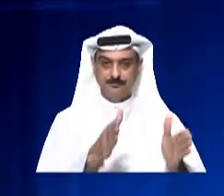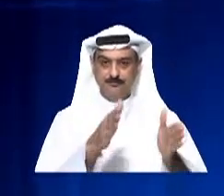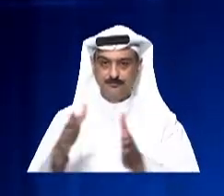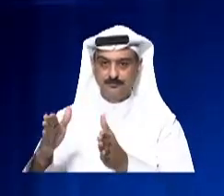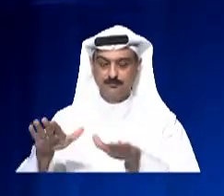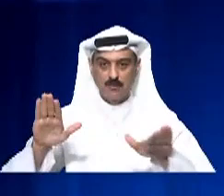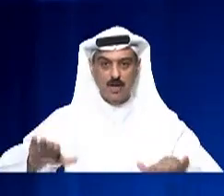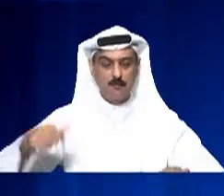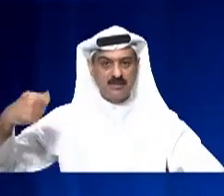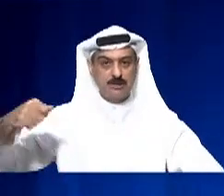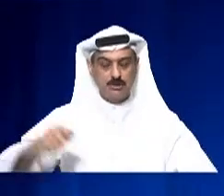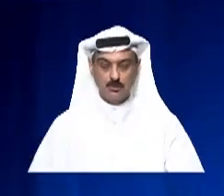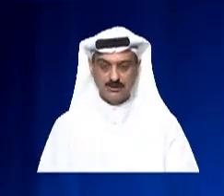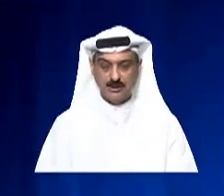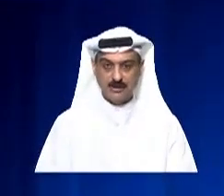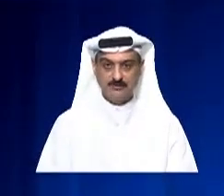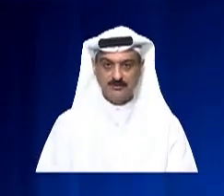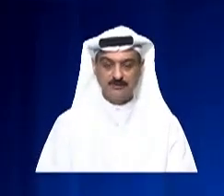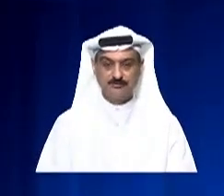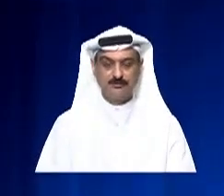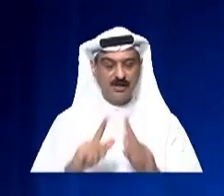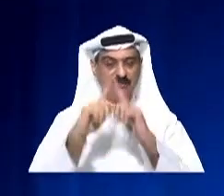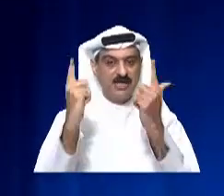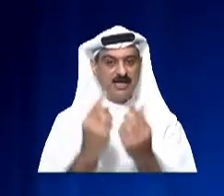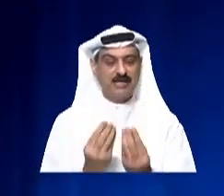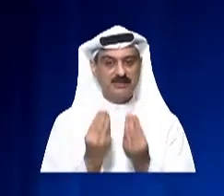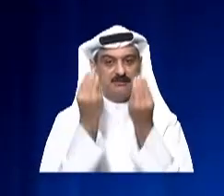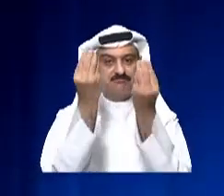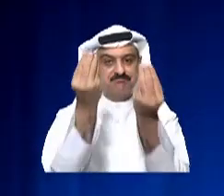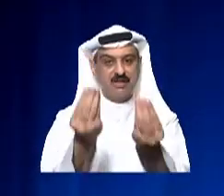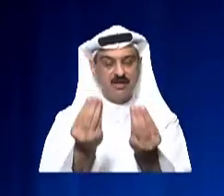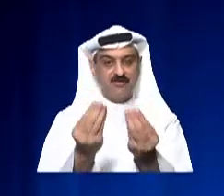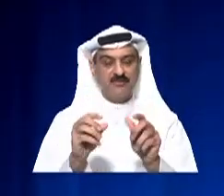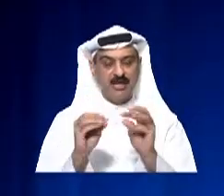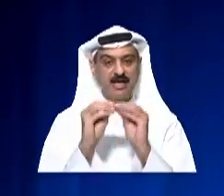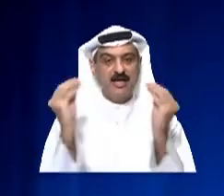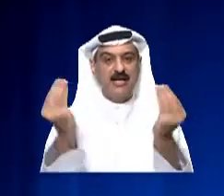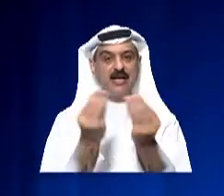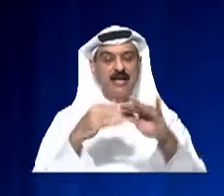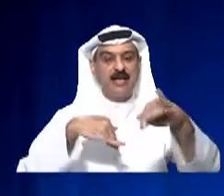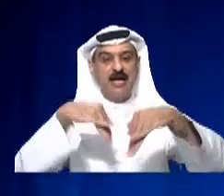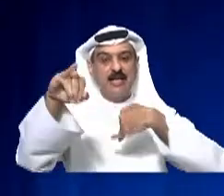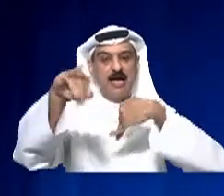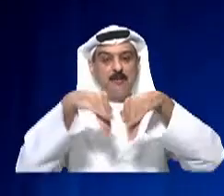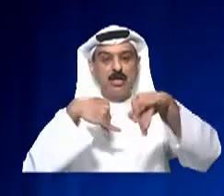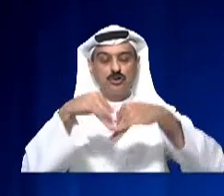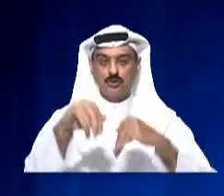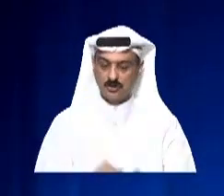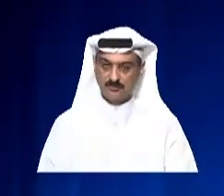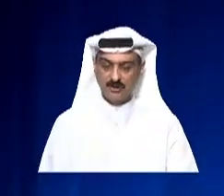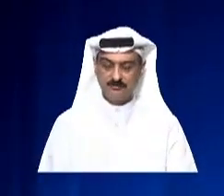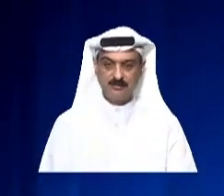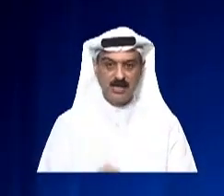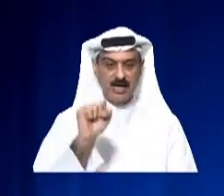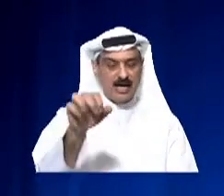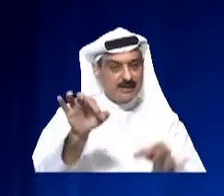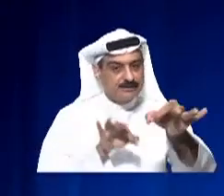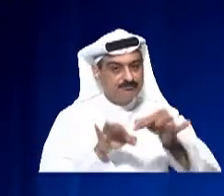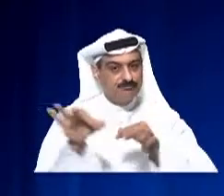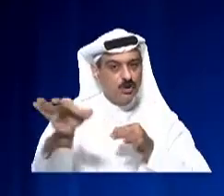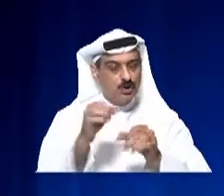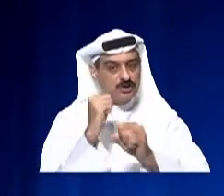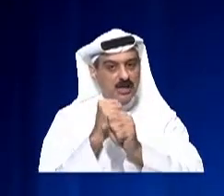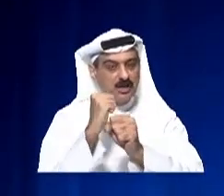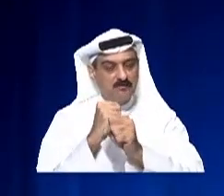الوزراء علما بتوصية اللجنة بالعرض المقدم من قبل الهيئة العامة للطرق والنقل البري بشأن خطة تنفيذ